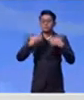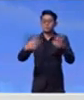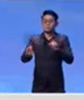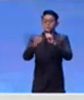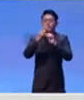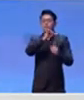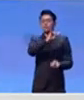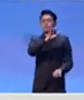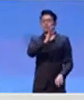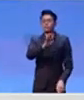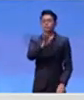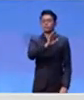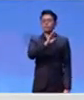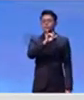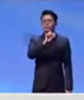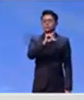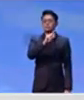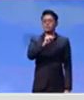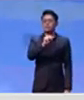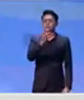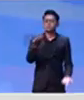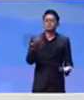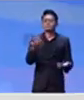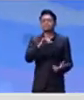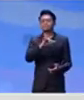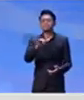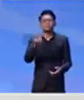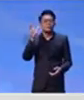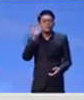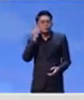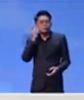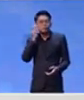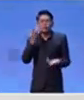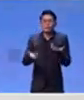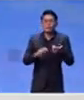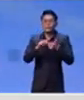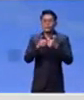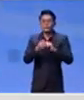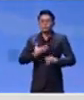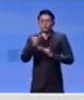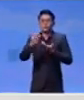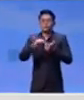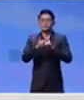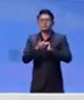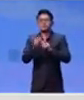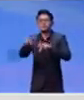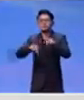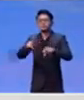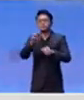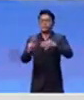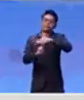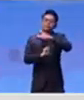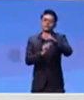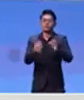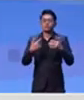YB Bazar Abdul Rahman yang juga mendengar rungutan penduduk berkaitan dengan ferry, dan beliau sekiranya boleh